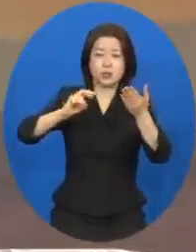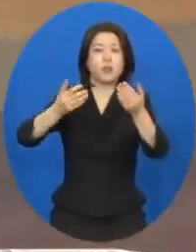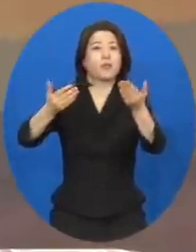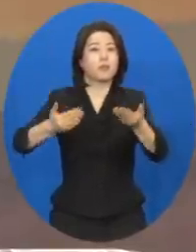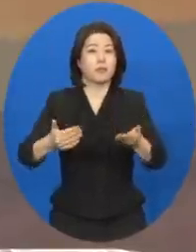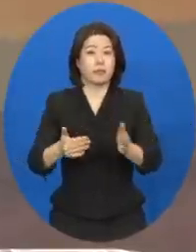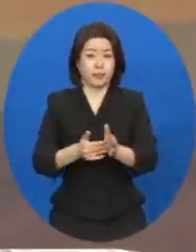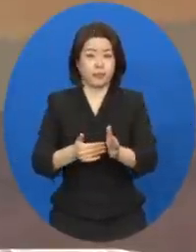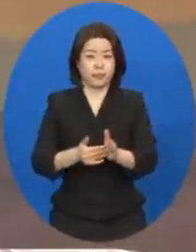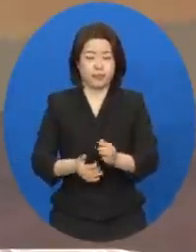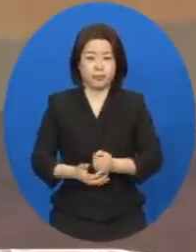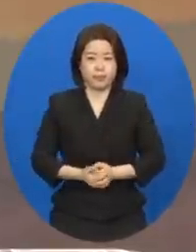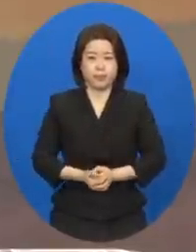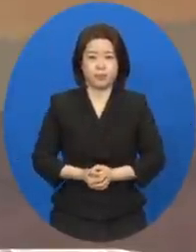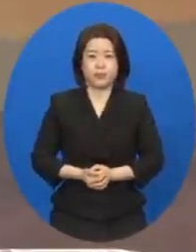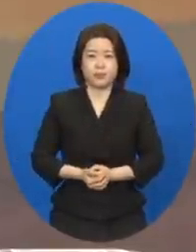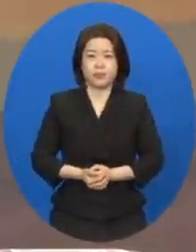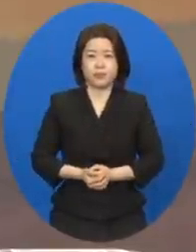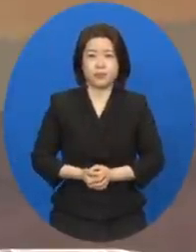받으셨습니다.